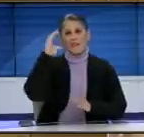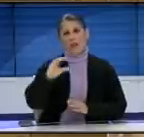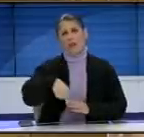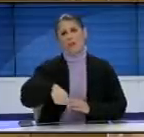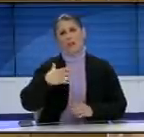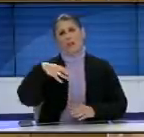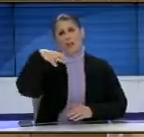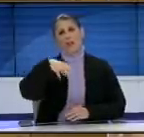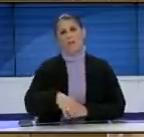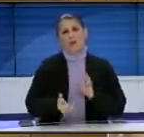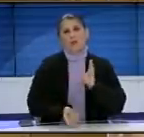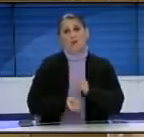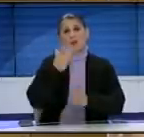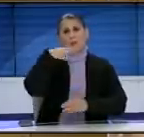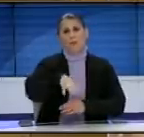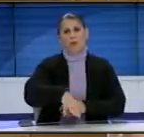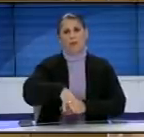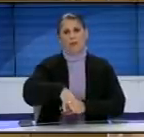μας.